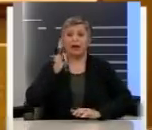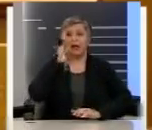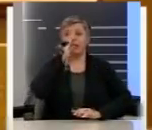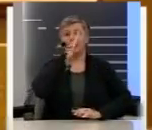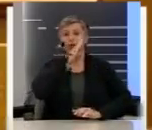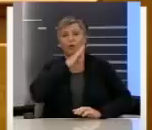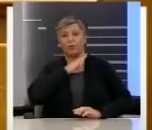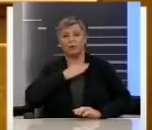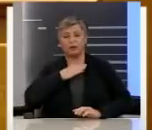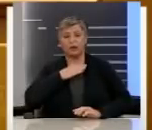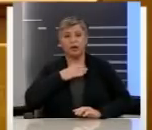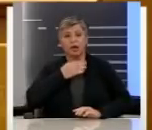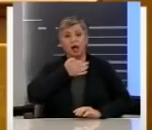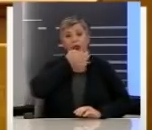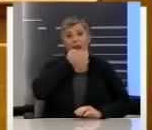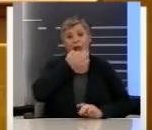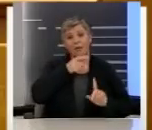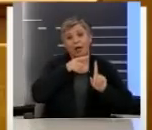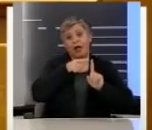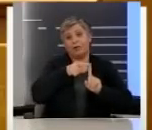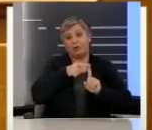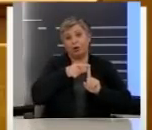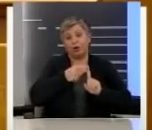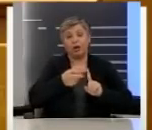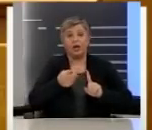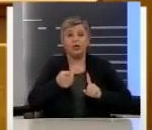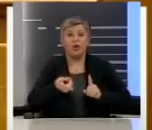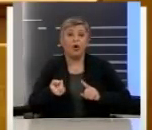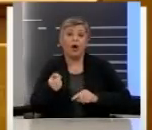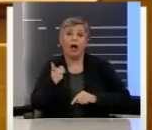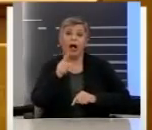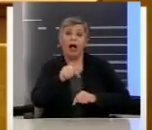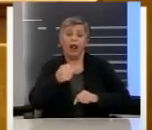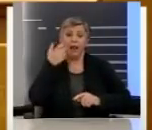μαθαίνω, αποφάσισε ο κ. Μητσοτάκης για τη Νέα Δημοκρατία.